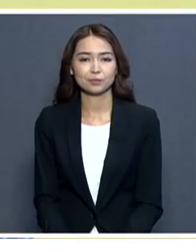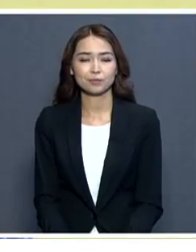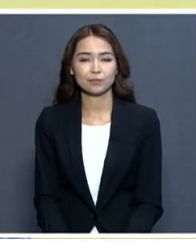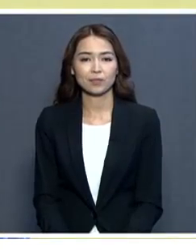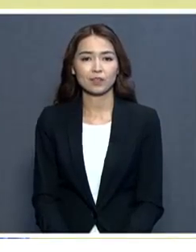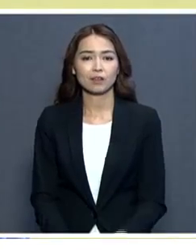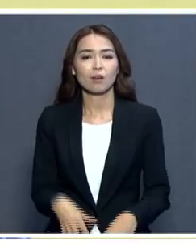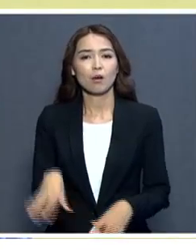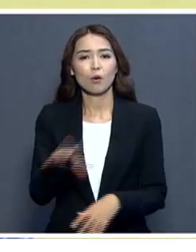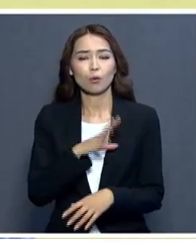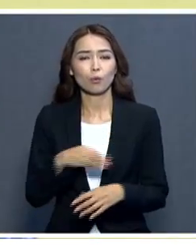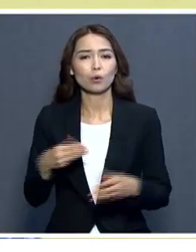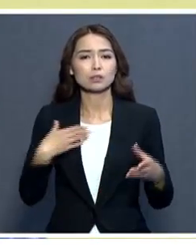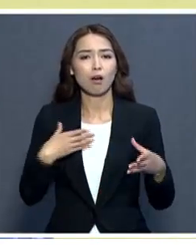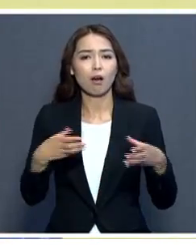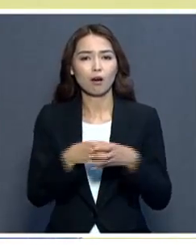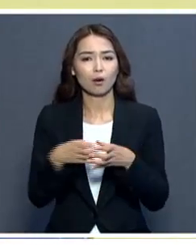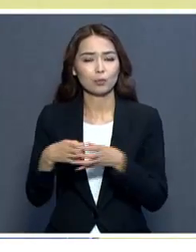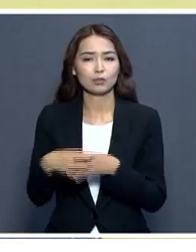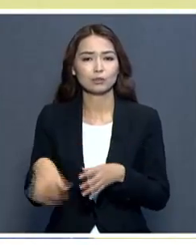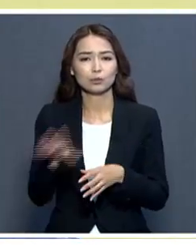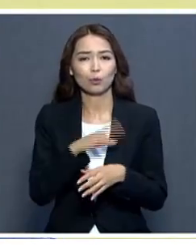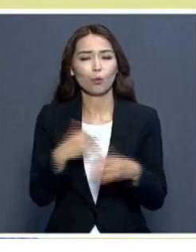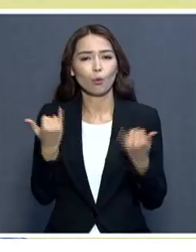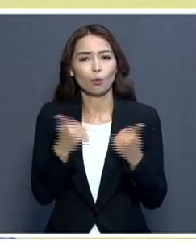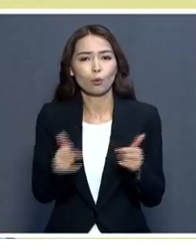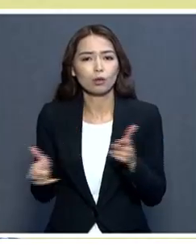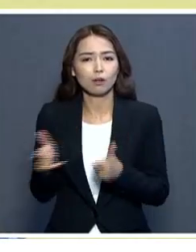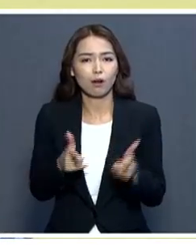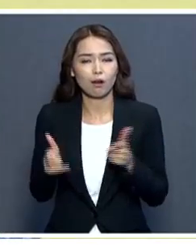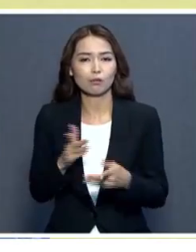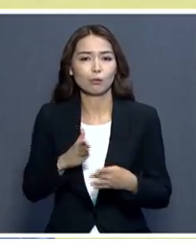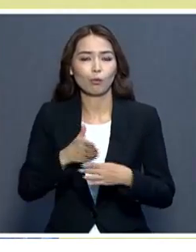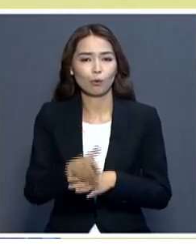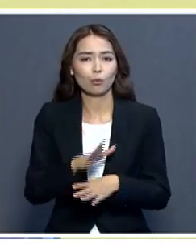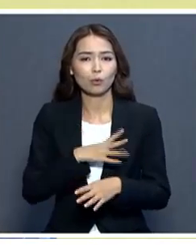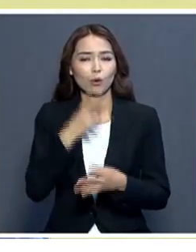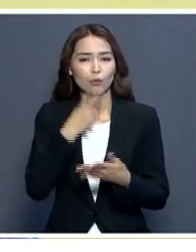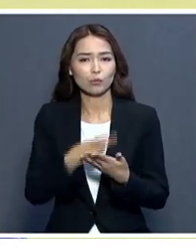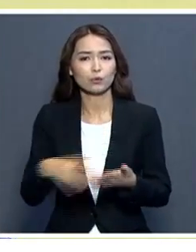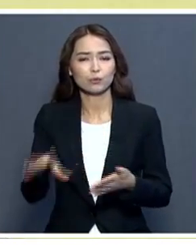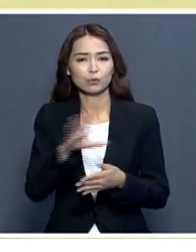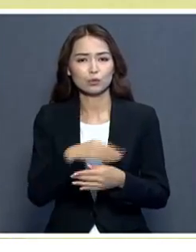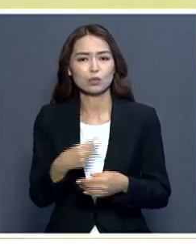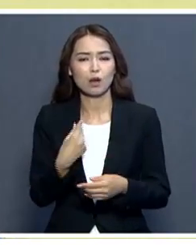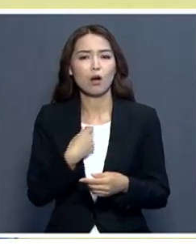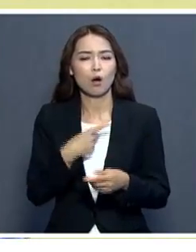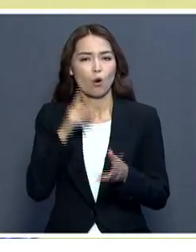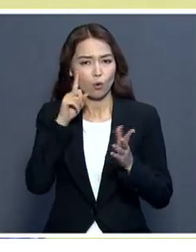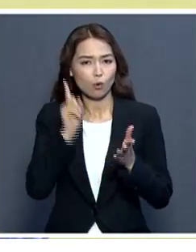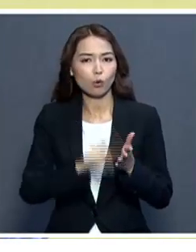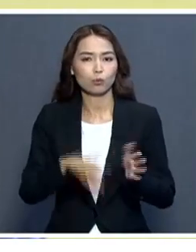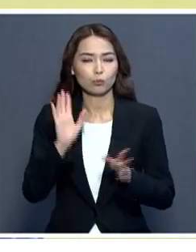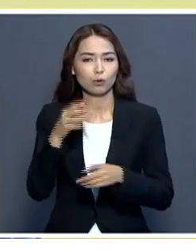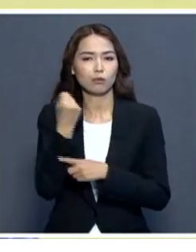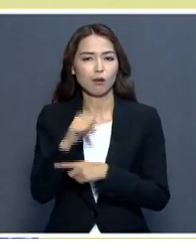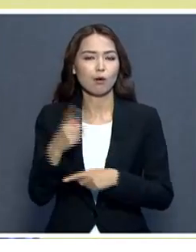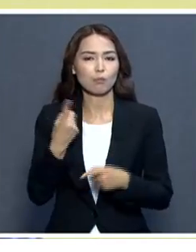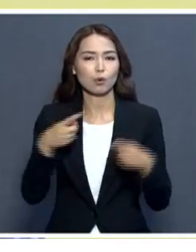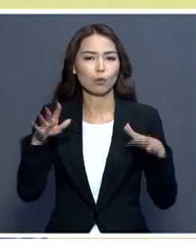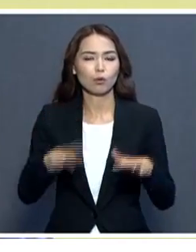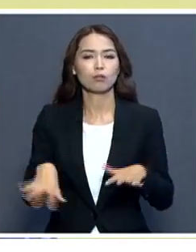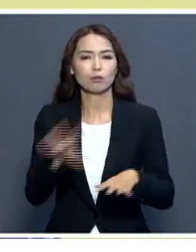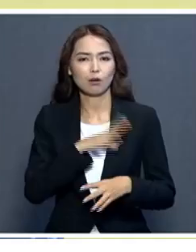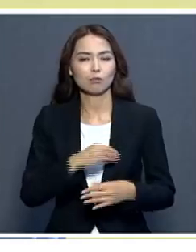Меркіден келдік. Командалардың барлығы осы маусымға ерекше дайындықпен келгені көрініп тұр. Біз жеңеміз деп үміттенеміз. Бірінші орынды алу үшін